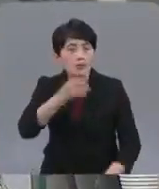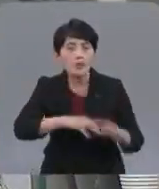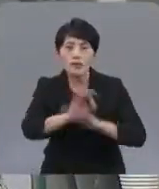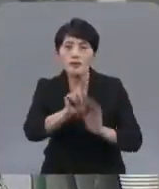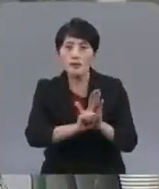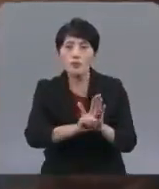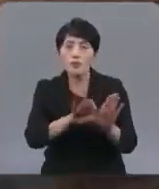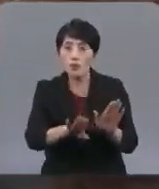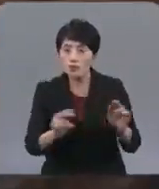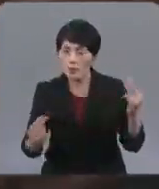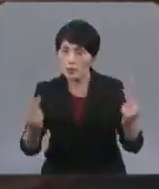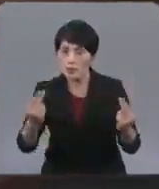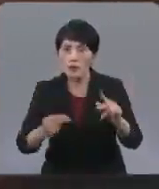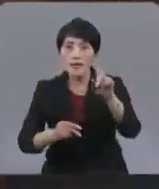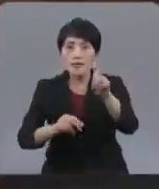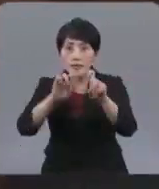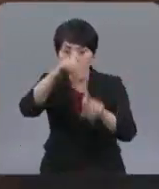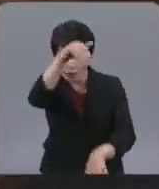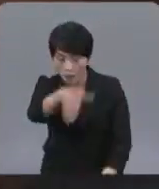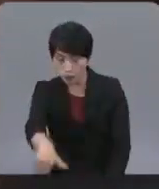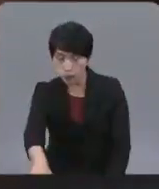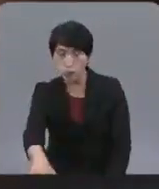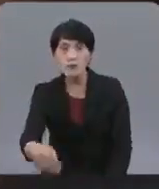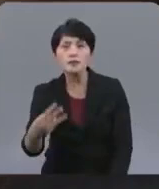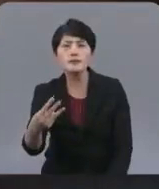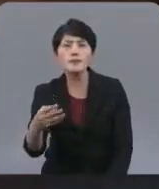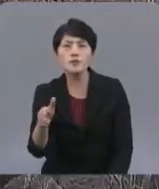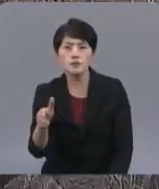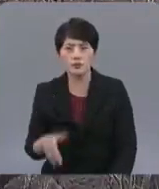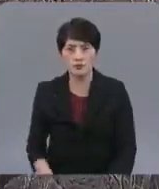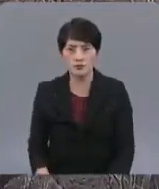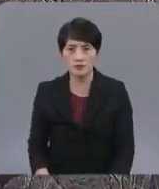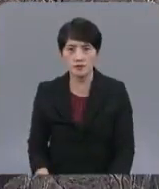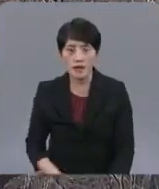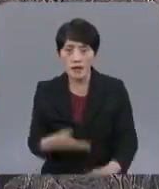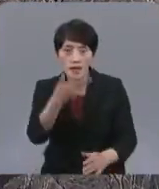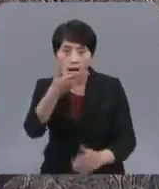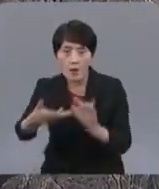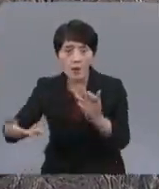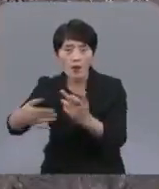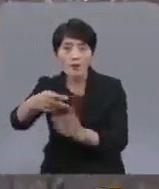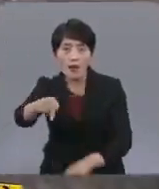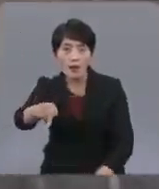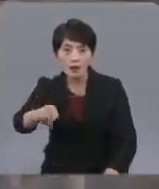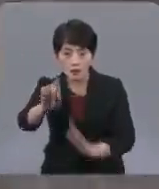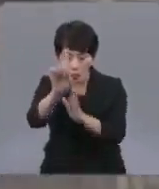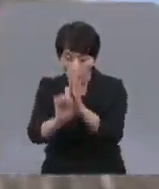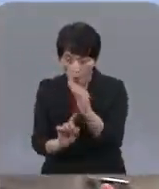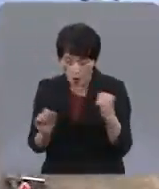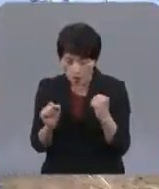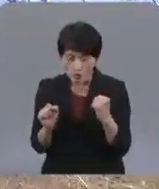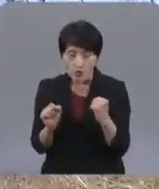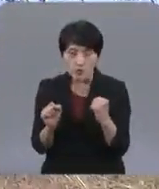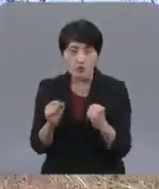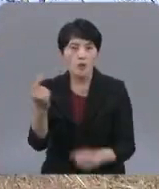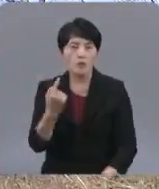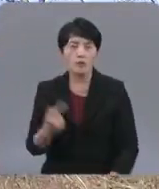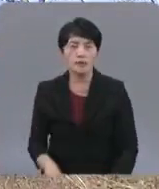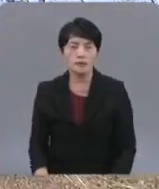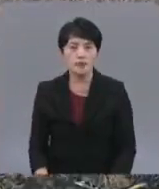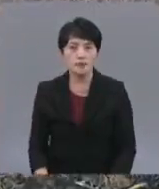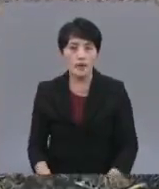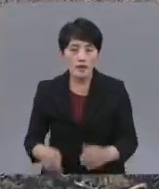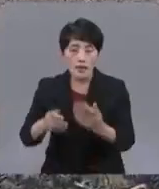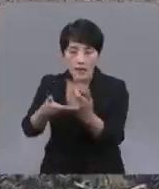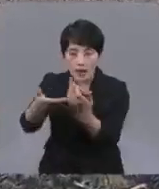cẩn thận an toàn khi làm việc ngoài trời sau khi mưa tạnh khối không khí lạnh tràn vào khi nhiệt độ giảm đáng kể dự báo nhiệt độ ở thủ